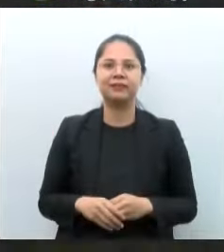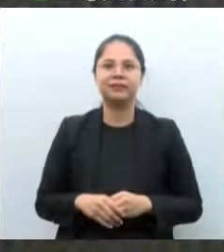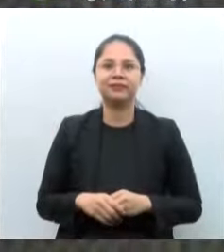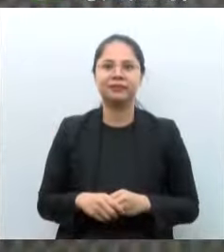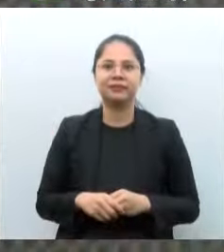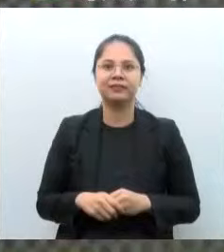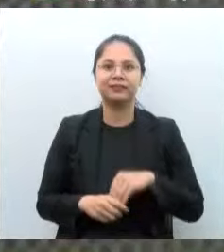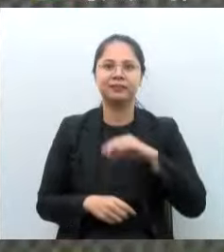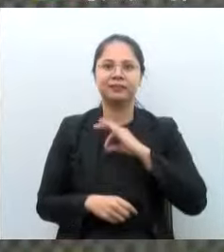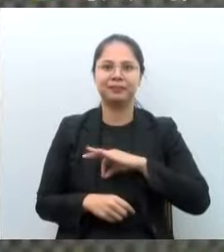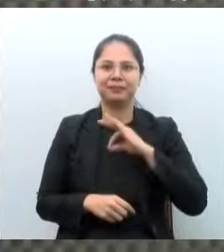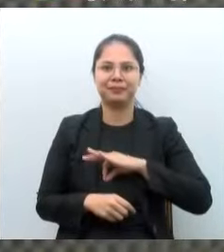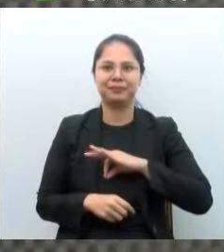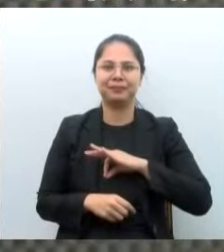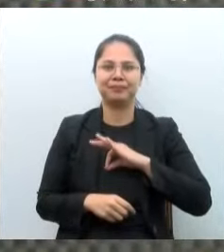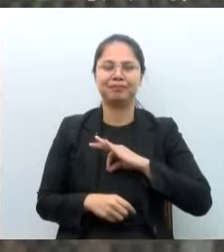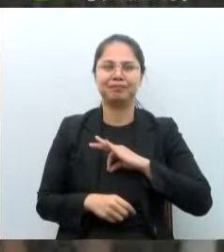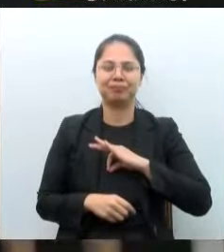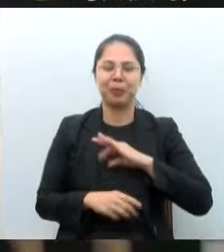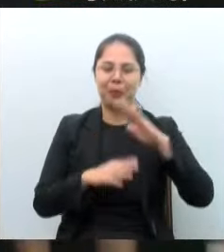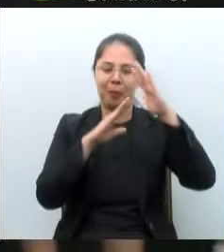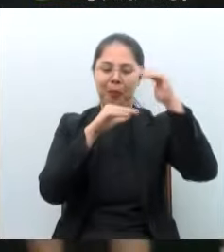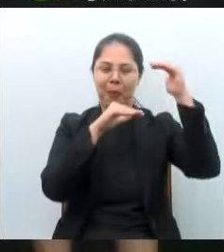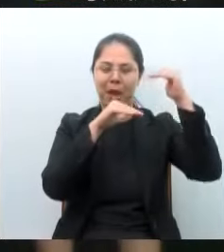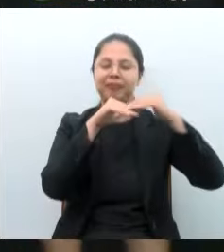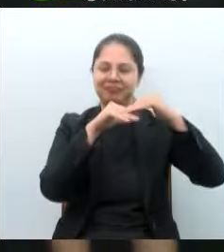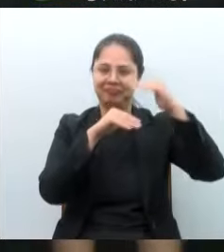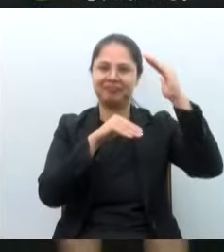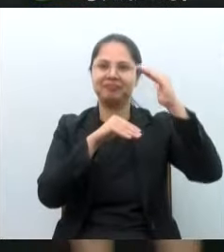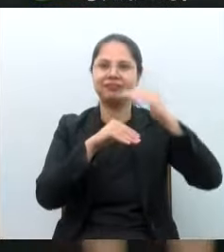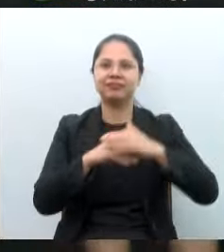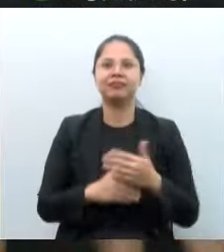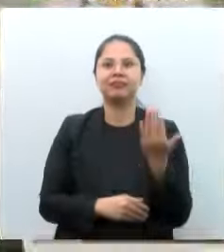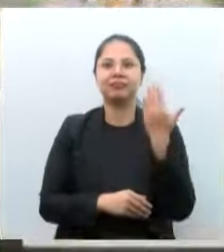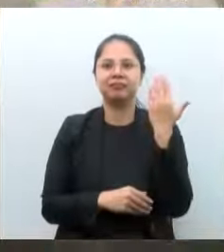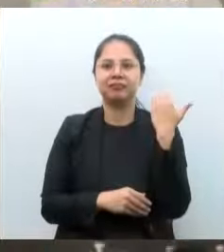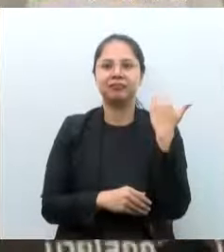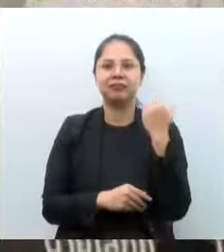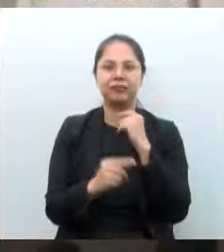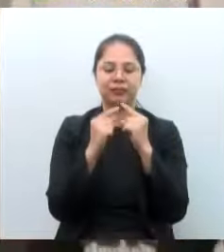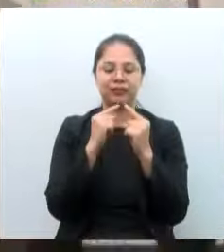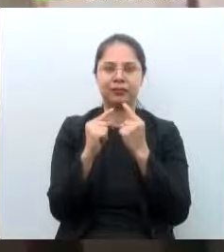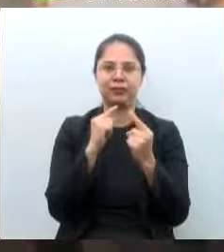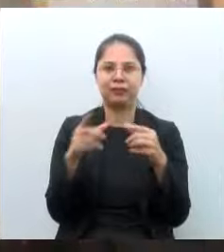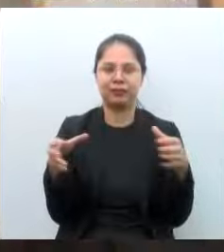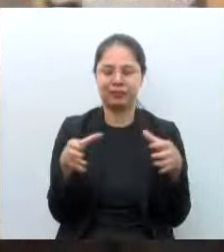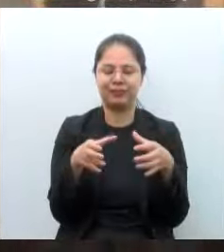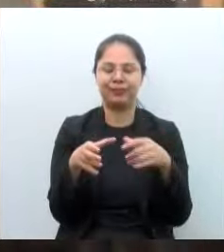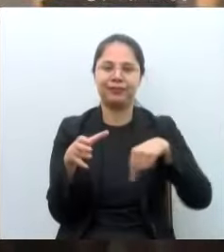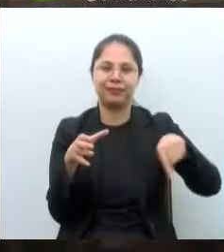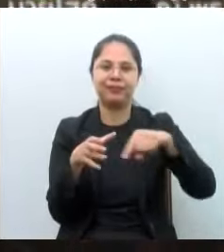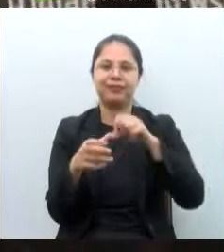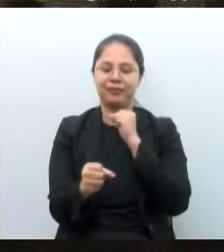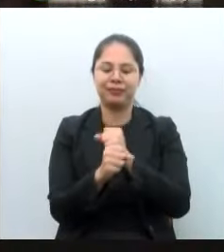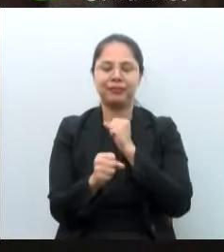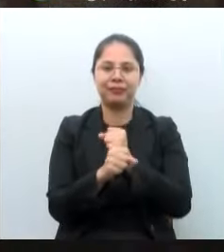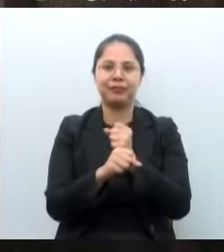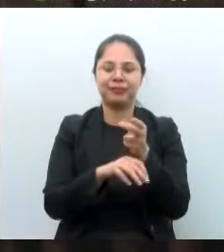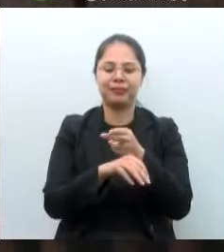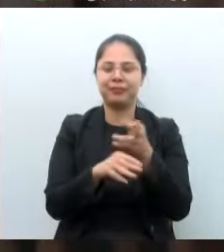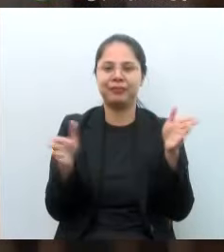รู้สึกเกินความคาดหวังไปมากครับผมเพราะว่าก่อนหน้านี้เนี่ยเราพูดกันกับเพื่อนในห้องว่าเราจะไม่ทำเป็นภาพย